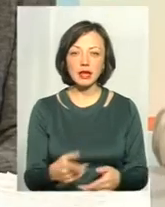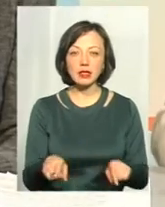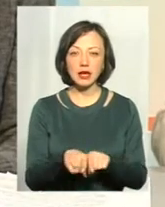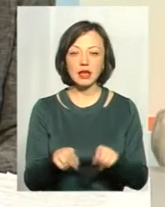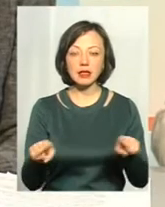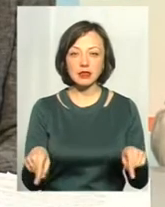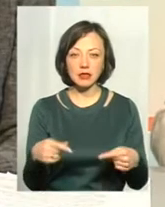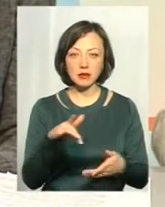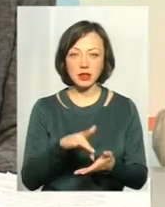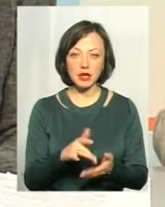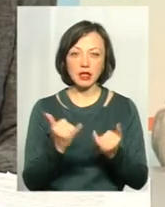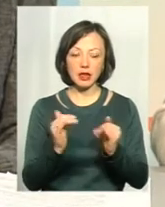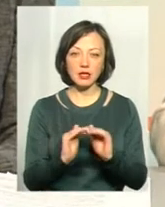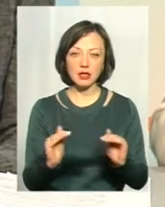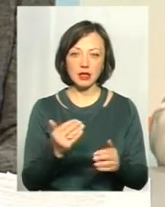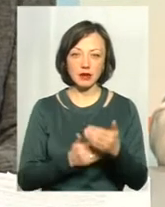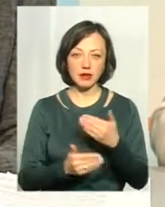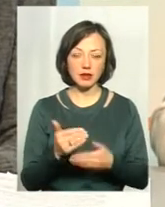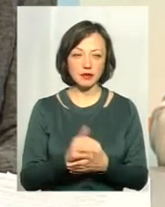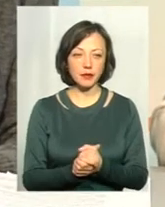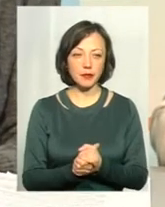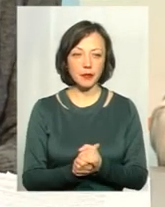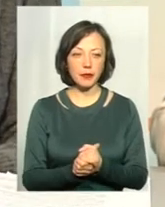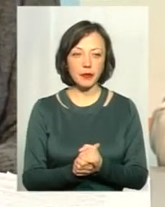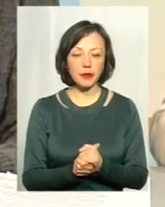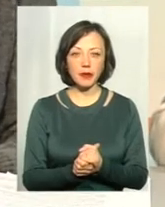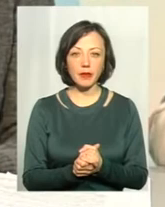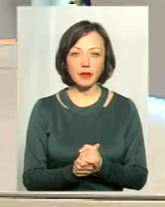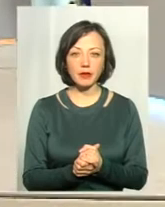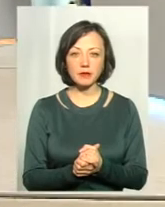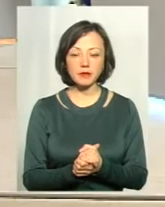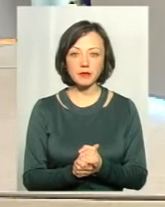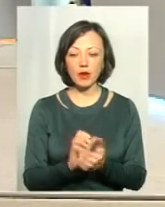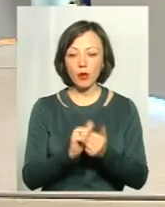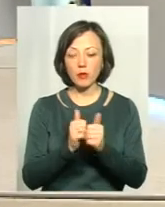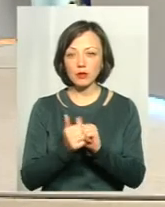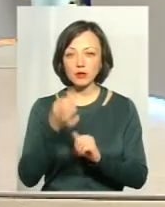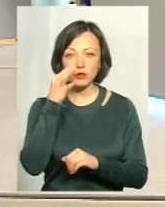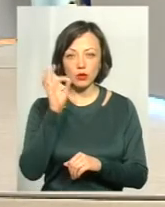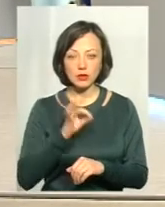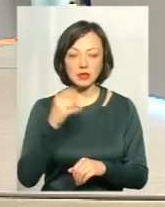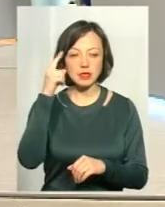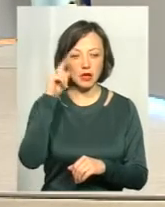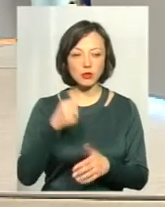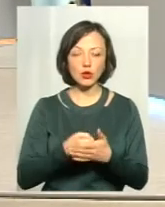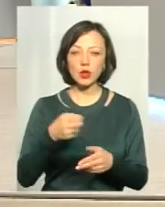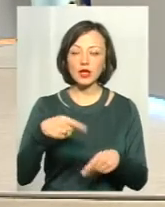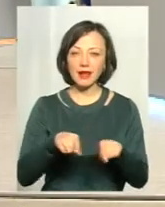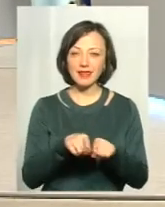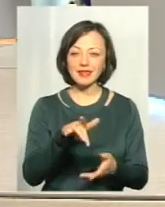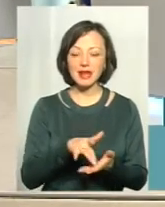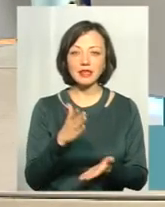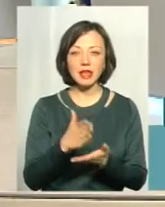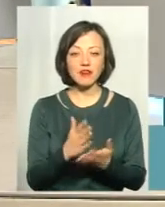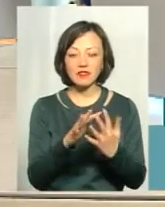центр реабілітації для дітей-інвалідів. Там вони приїжджали. Так. От ми обмінюємося досвідом з ними, ми знаємо, що такі центри є. Єдине,